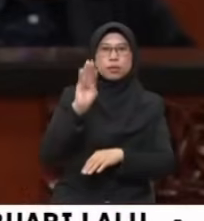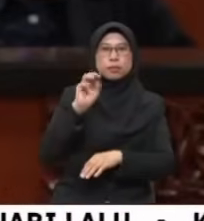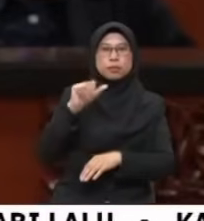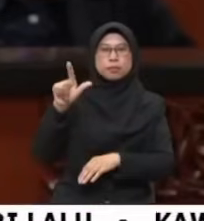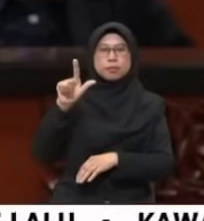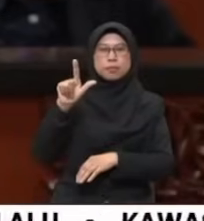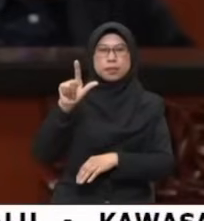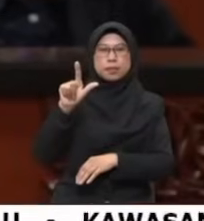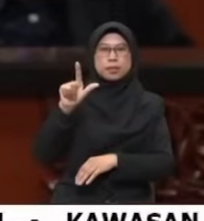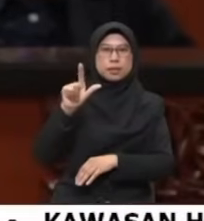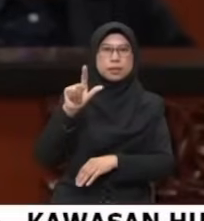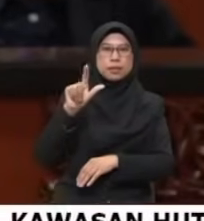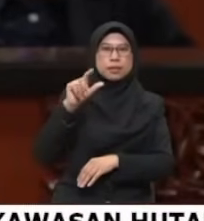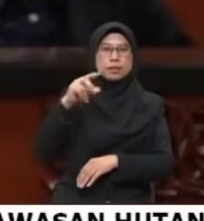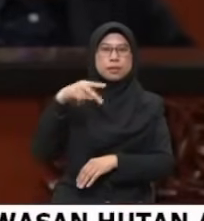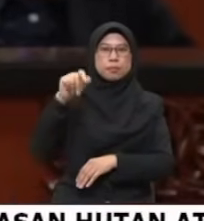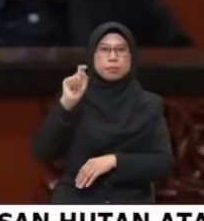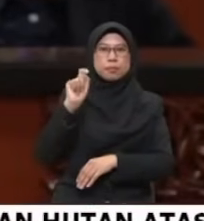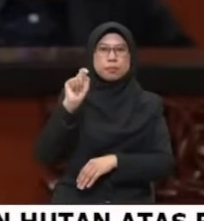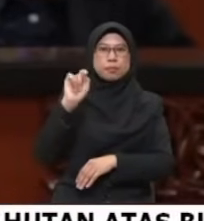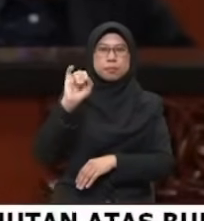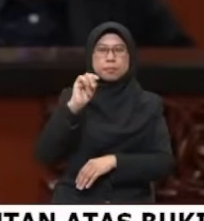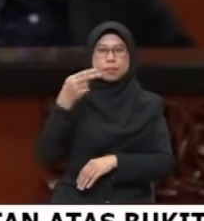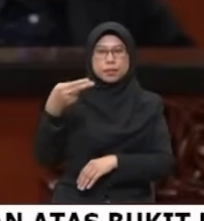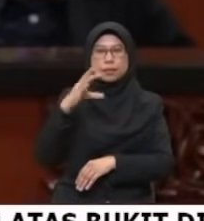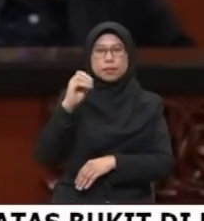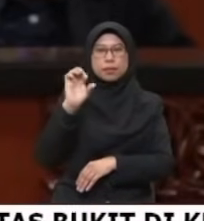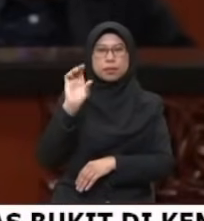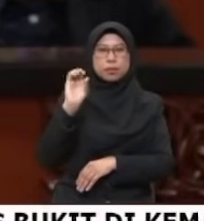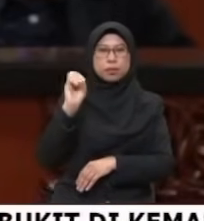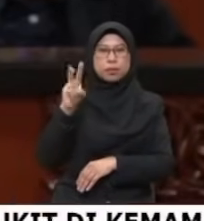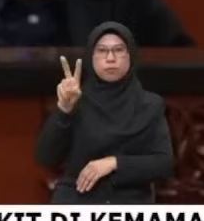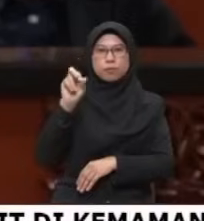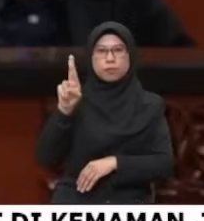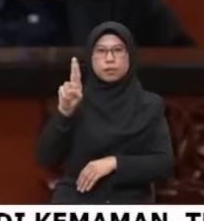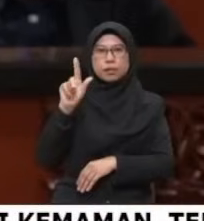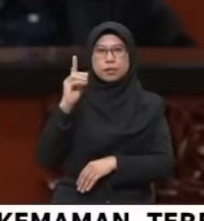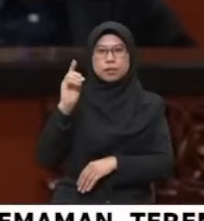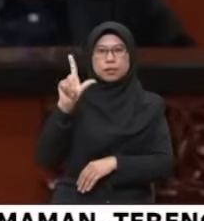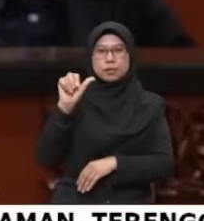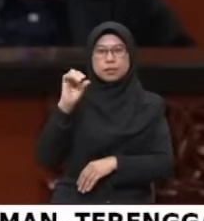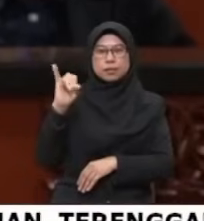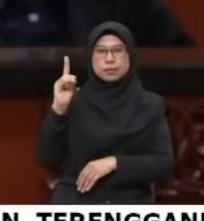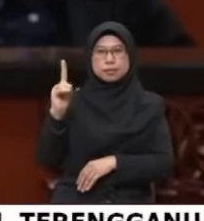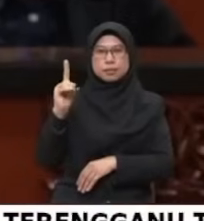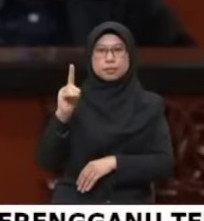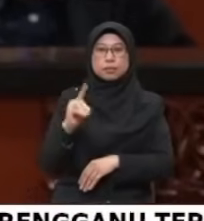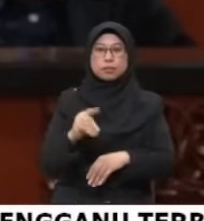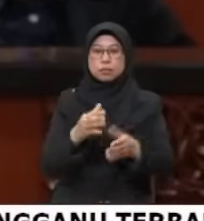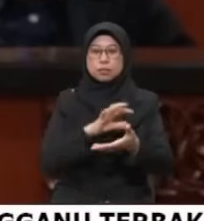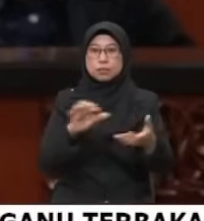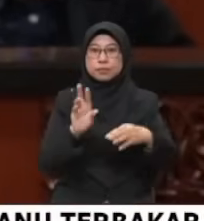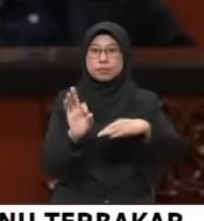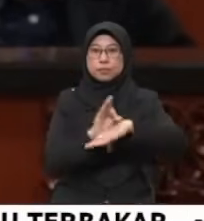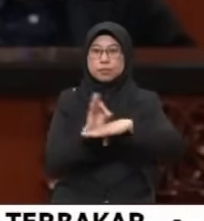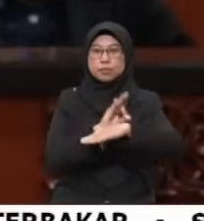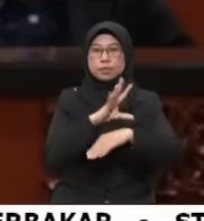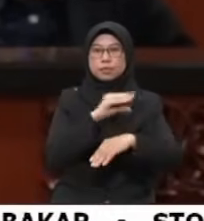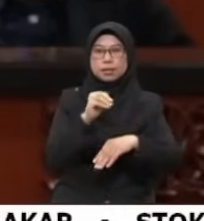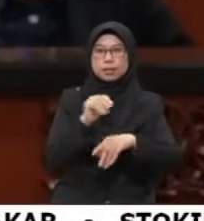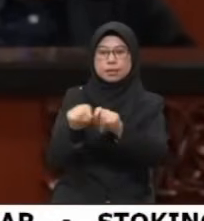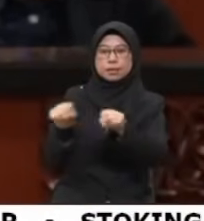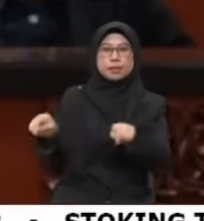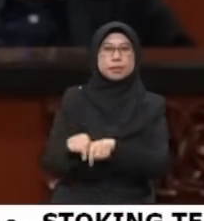dan overlay adalah sesuai bagi lokasi yang mengalami kerosakan fungsi manakala bagi